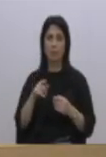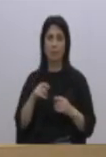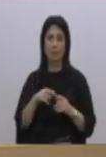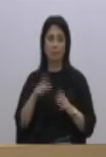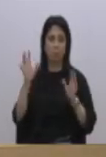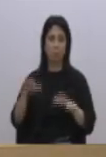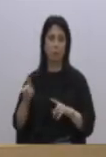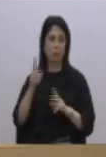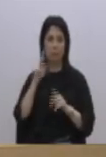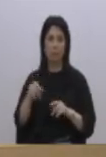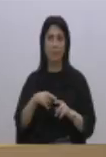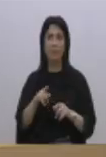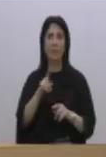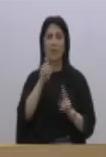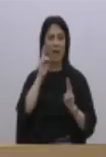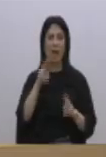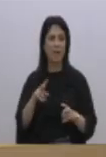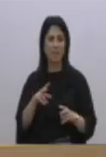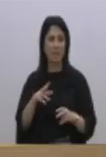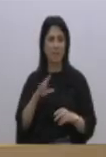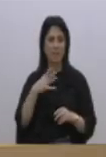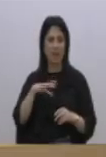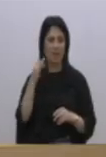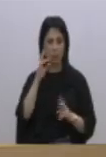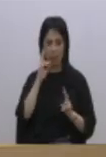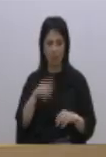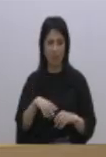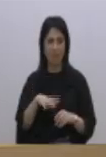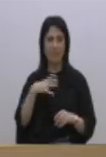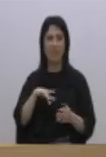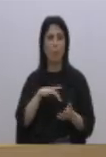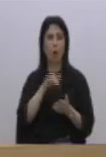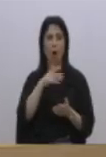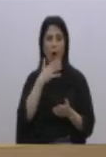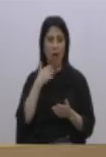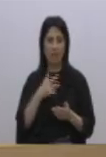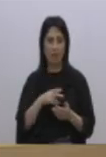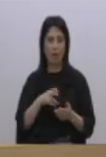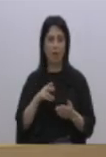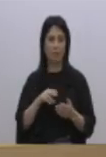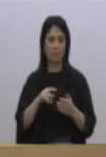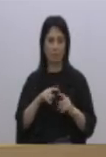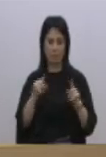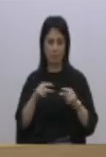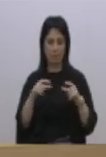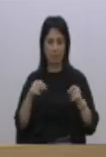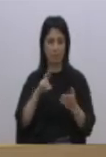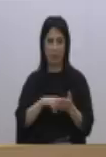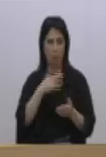თანამემამულეებთან კომუნიკაცია. მათ არ იციან არც საქართველოს ისტორია, არც საქართველოს მოქალაქეები არიან, არც ბინადრობის მოწმობა აქვს ზოგიერთ